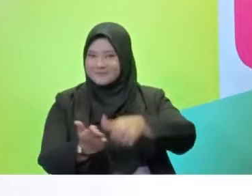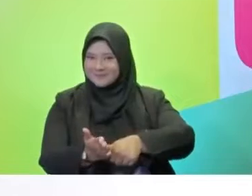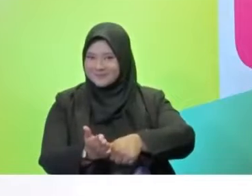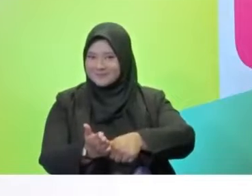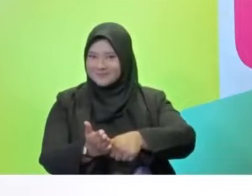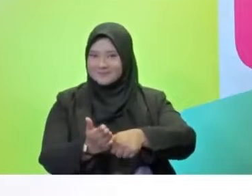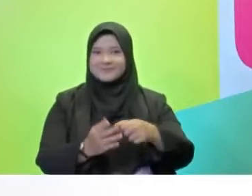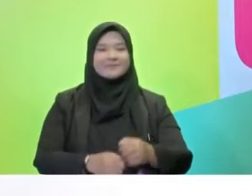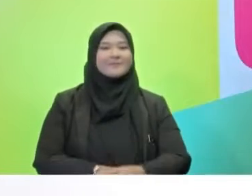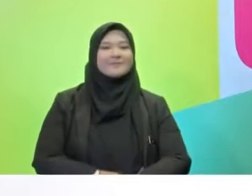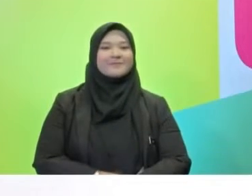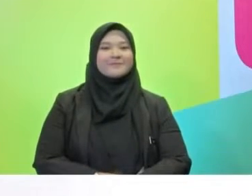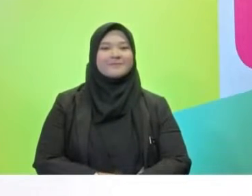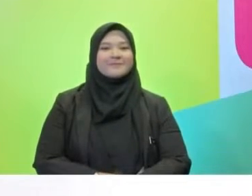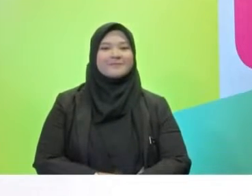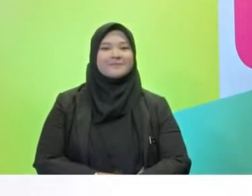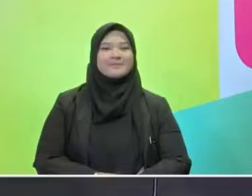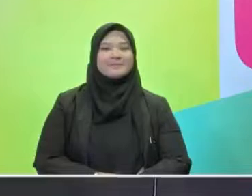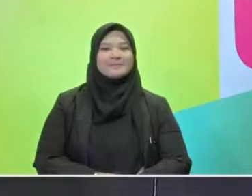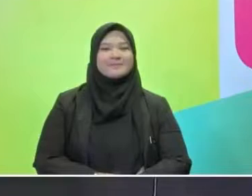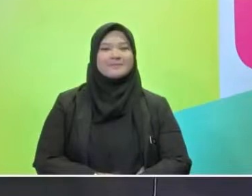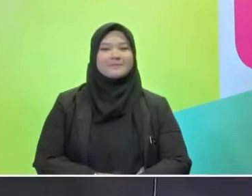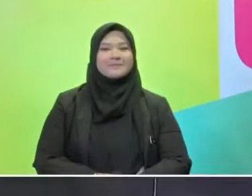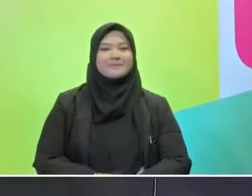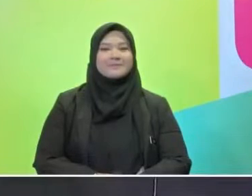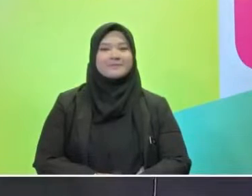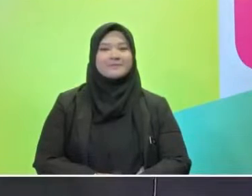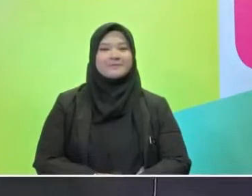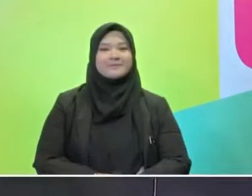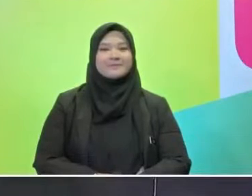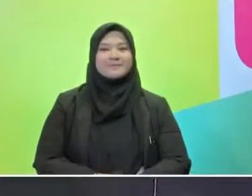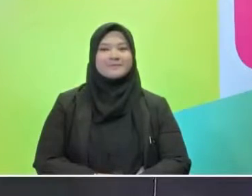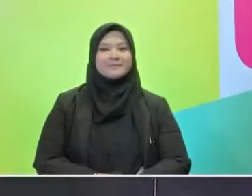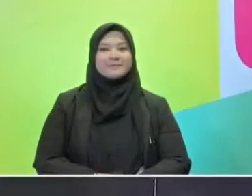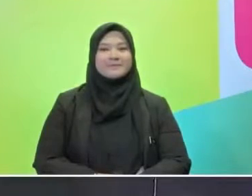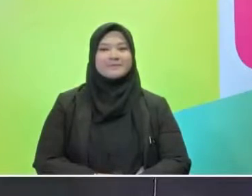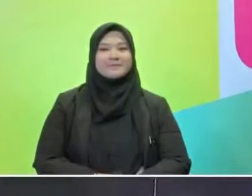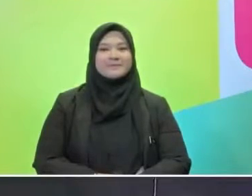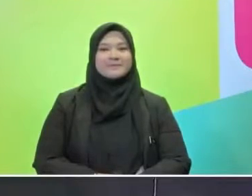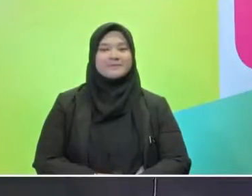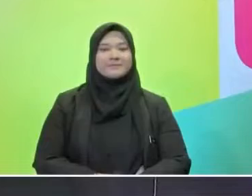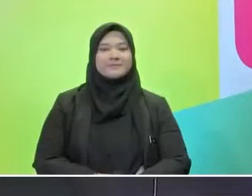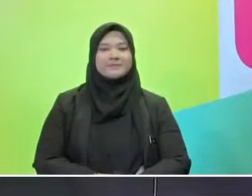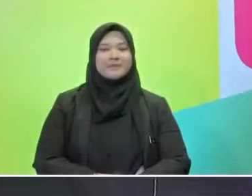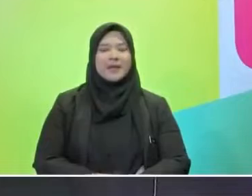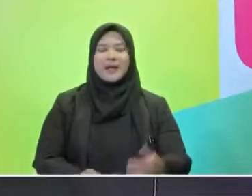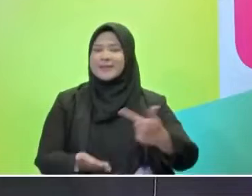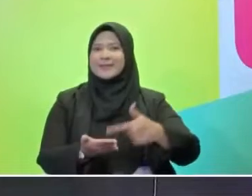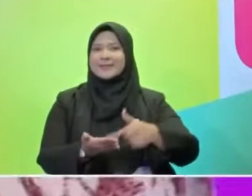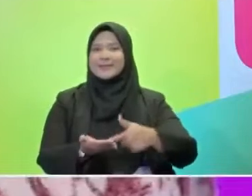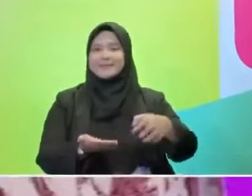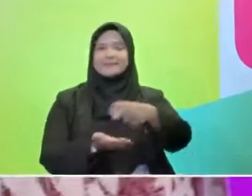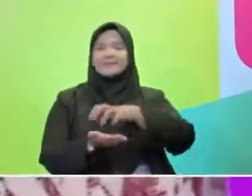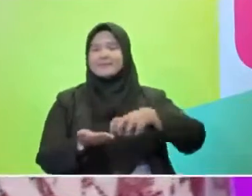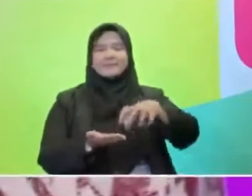Okay. Baik, jom. Kita nak pilih bola yang seterusnya ke, cikgu? Betul. Ambil yang bola seterusnya. Saya pejam mata, cikgu. Pejam